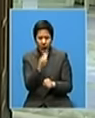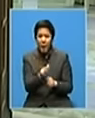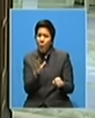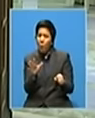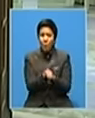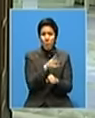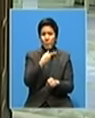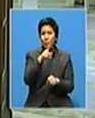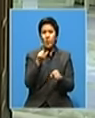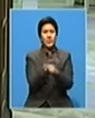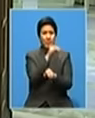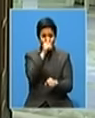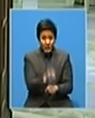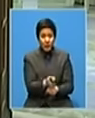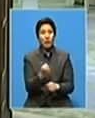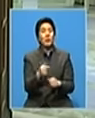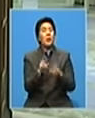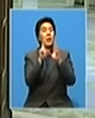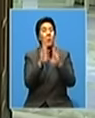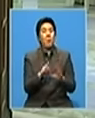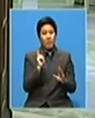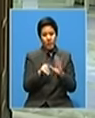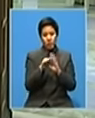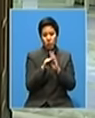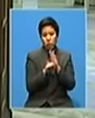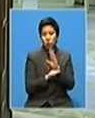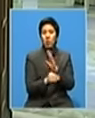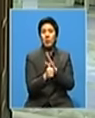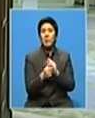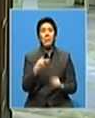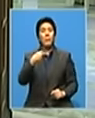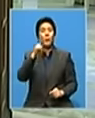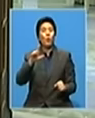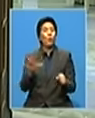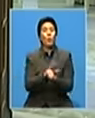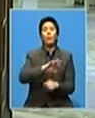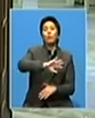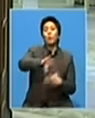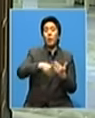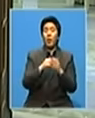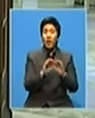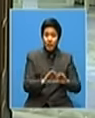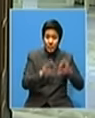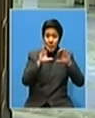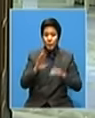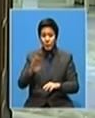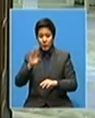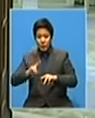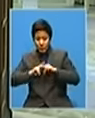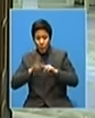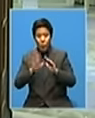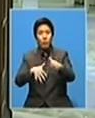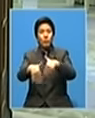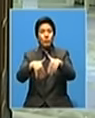สำหรับการทำงานที่เป็นระบบและเป็นทีมอย่างนี้นะครับก็จะทำให้เกิดประโยชน์กับทุกฝ่าย ทั้งรัฐทั้งเอกชนทั้งประชาชน